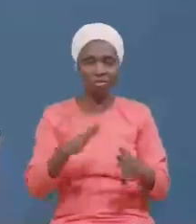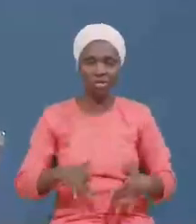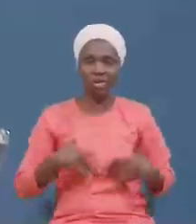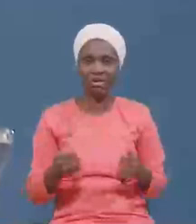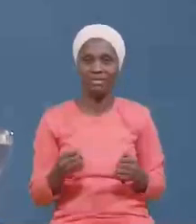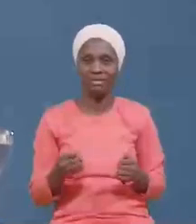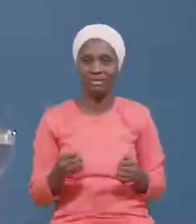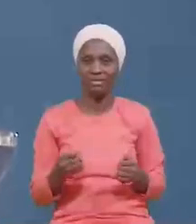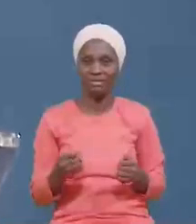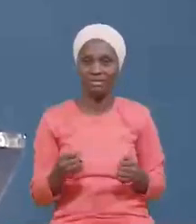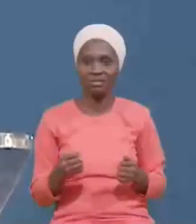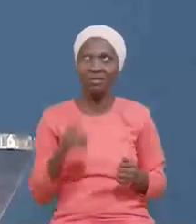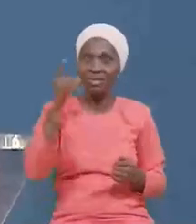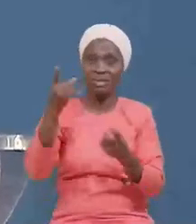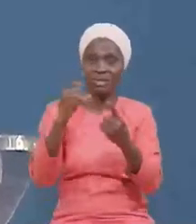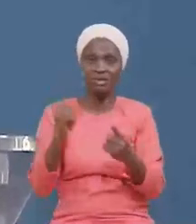Il vient ôter.